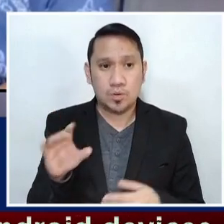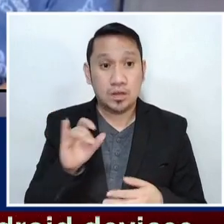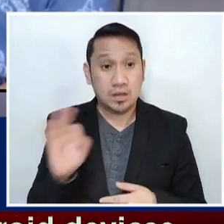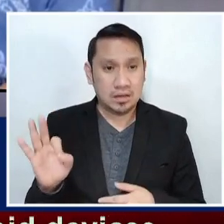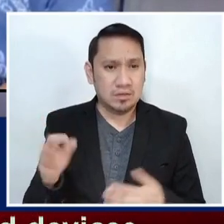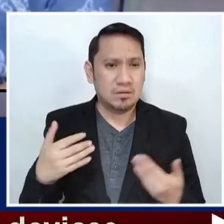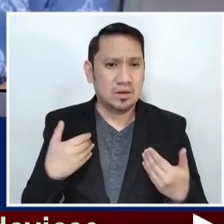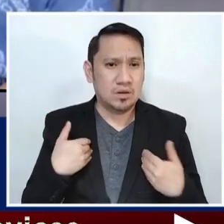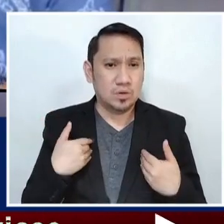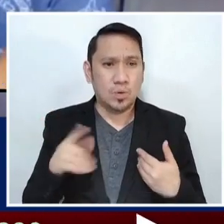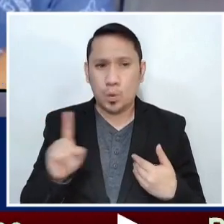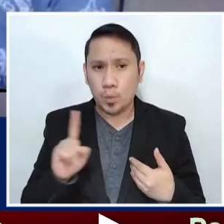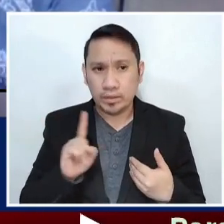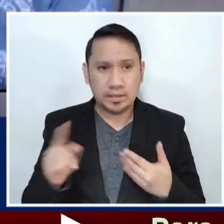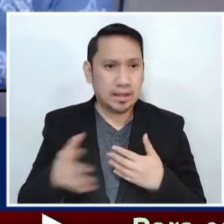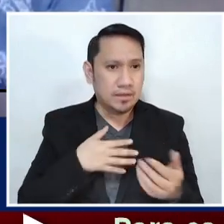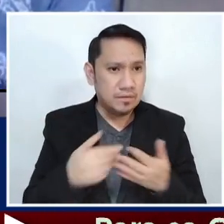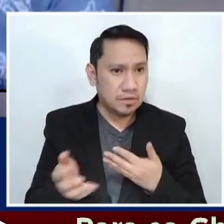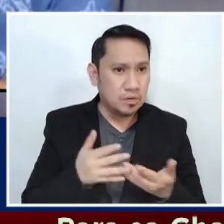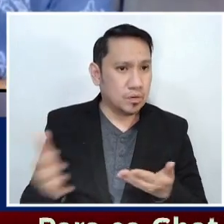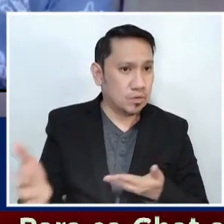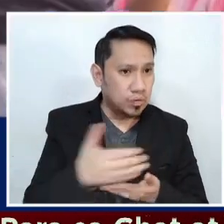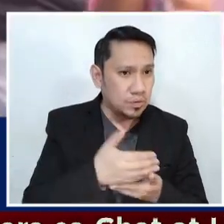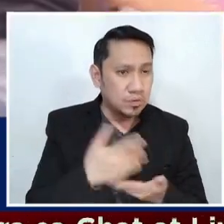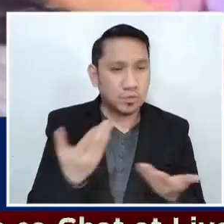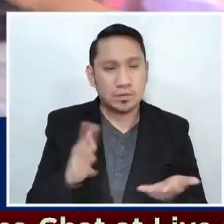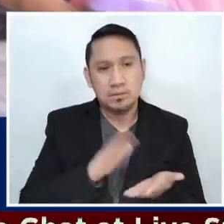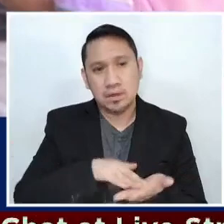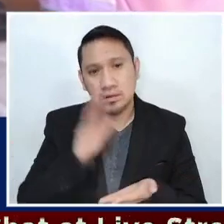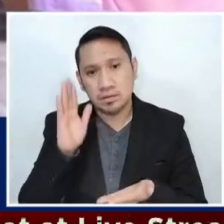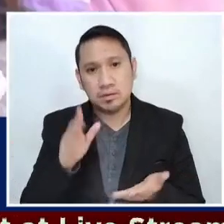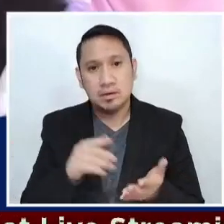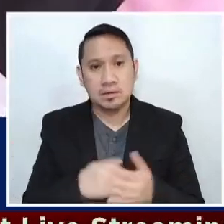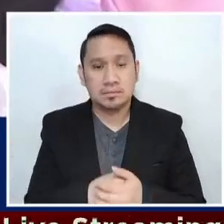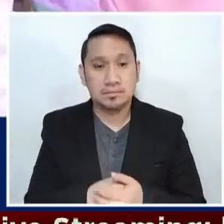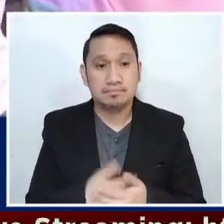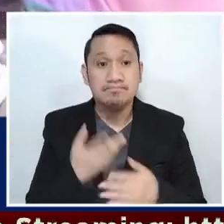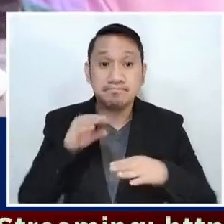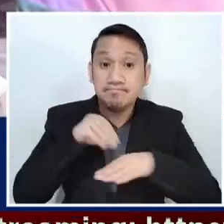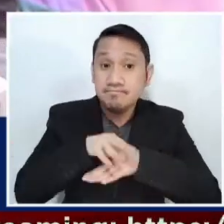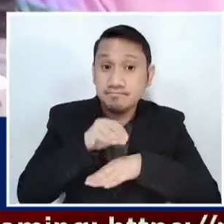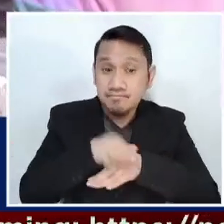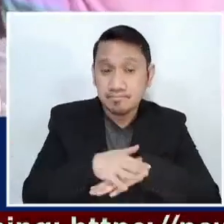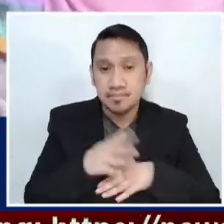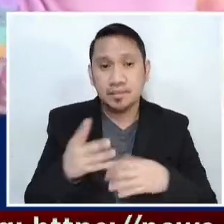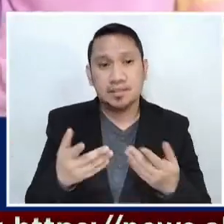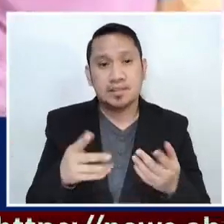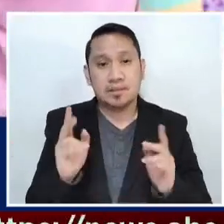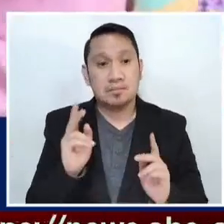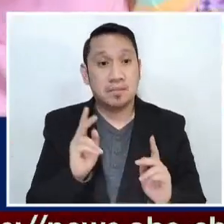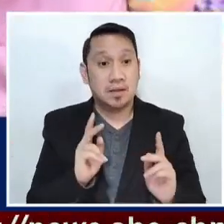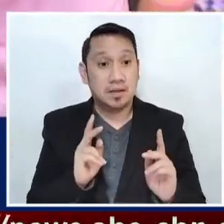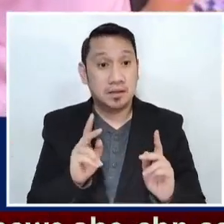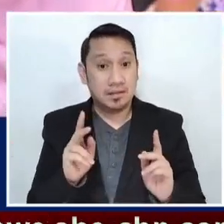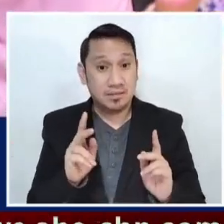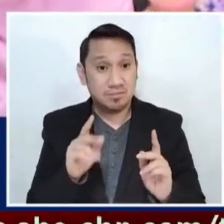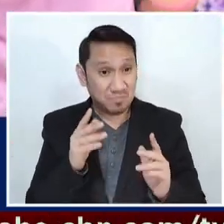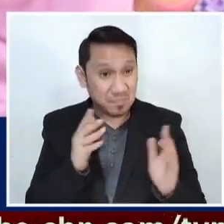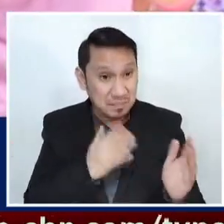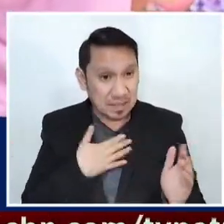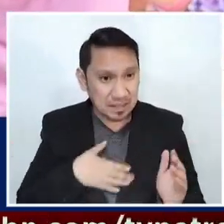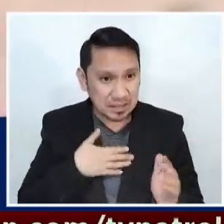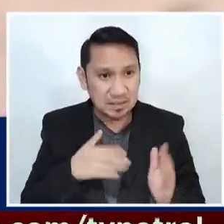kung ano na lang yung mahugot nila, maaring mas mataas yung presyo. Payo ng mga nagtitinda, planuhing mabuti ang budget